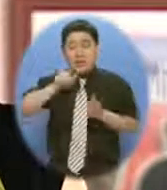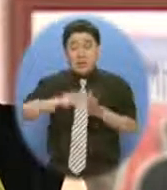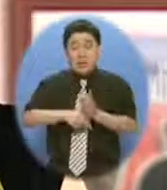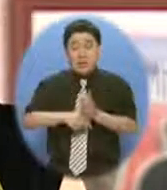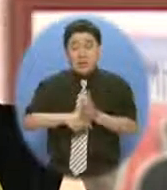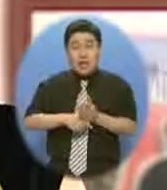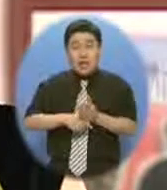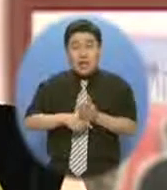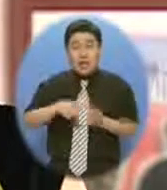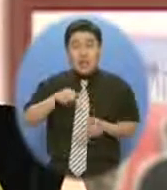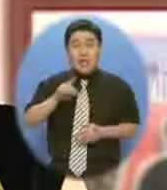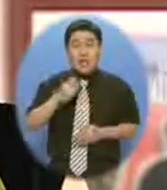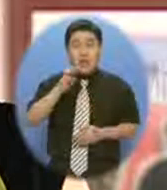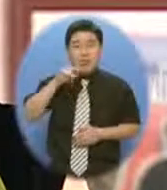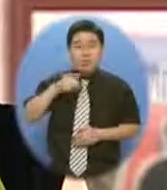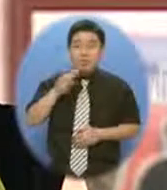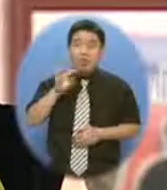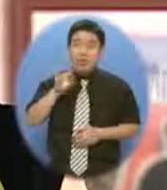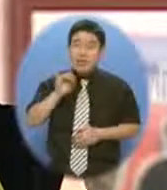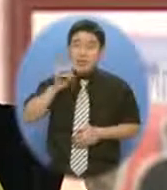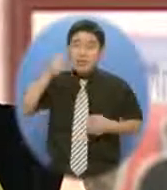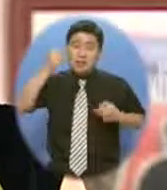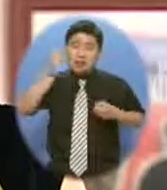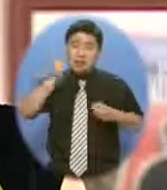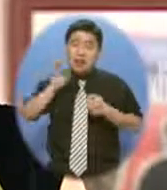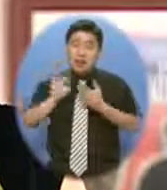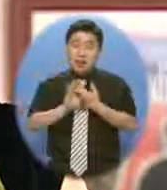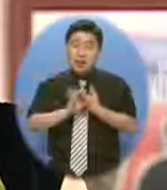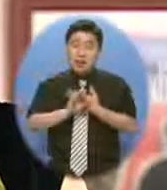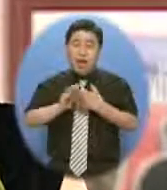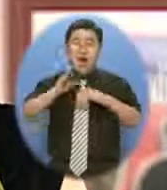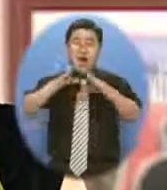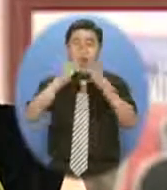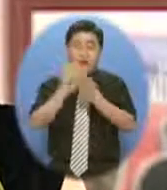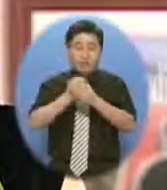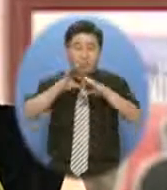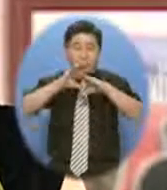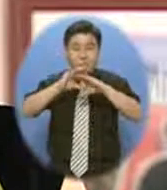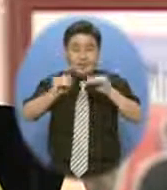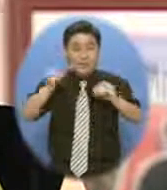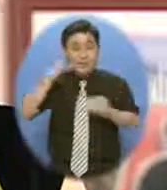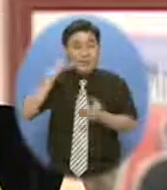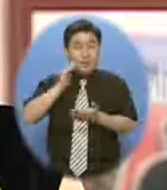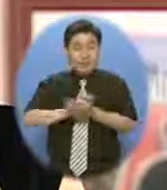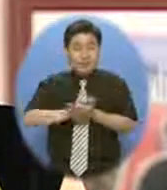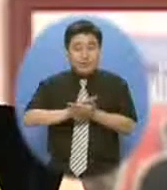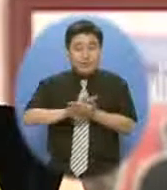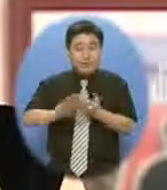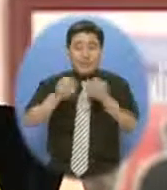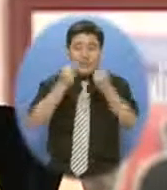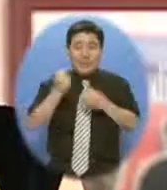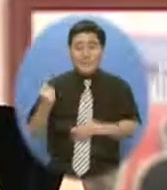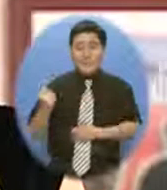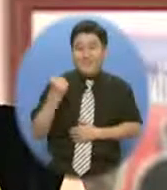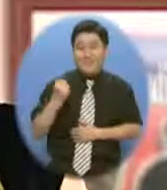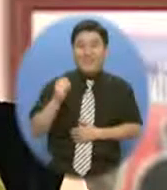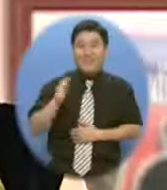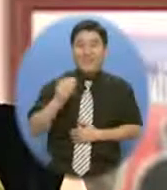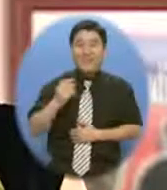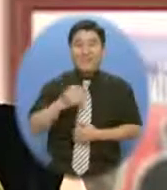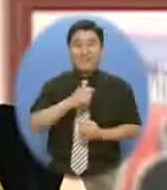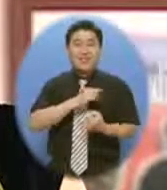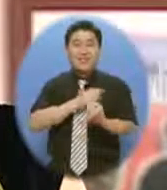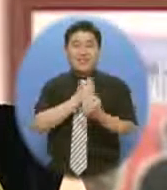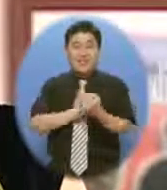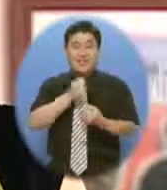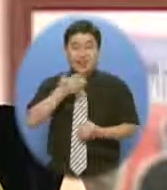살풀이 춤 한바탕을 추면 그러한 것이 다 풀어지고 또 새로운 그 힘이 솟구치는 그러한 역할을 하죠.